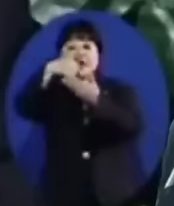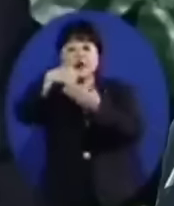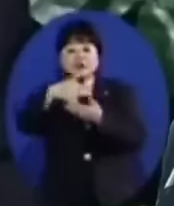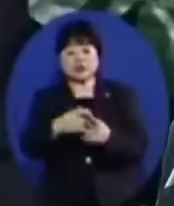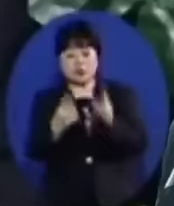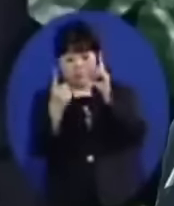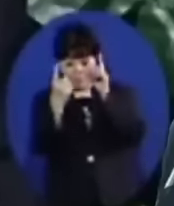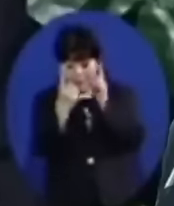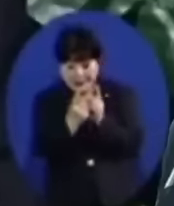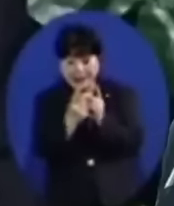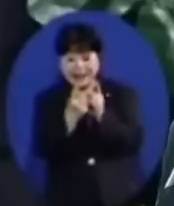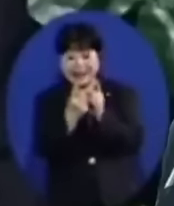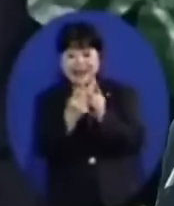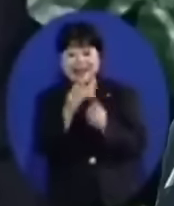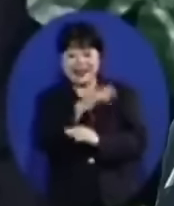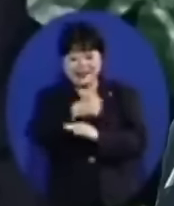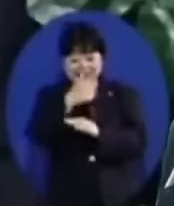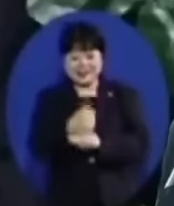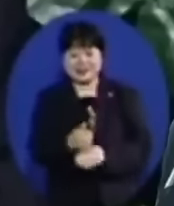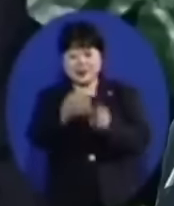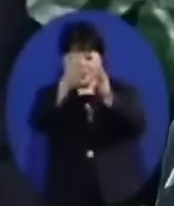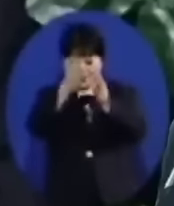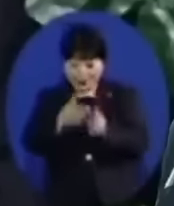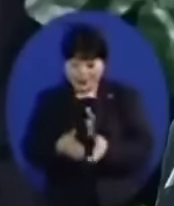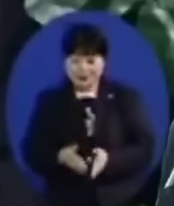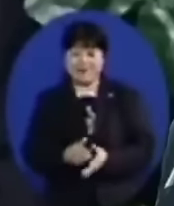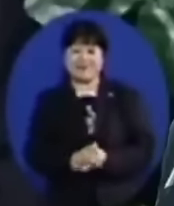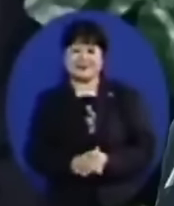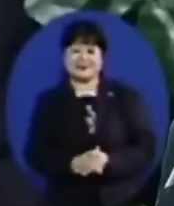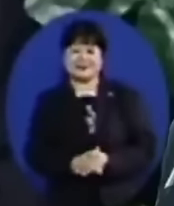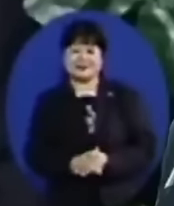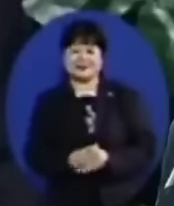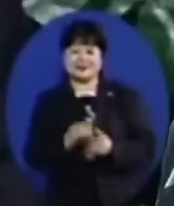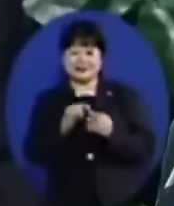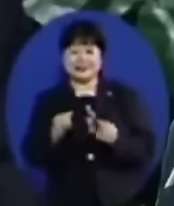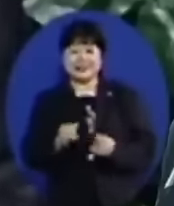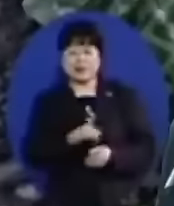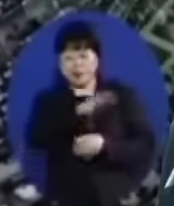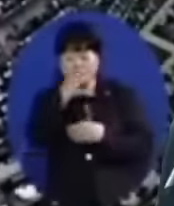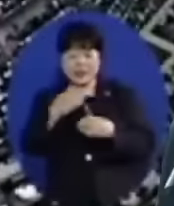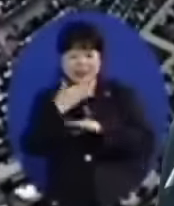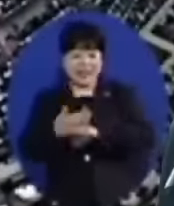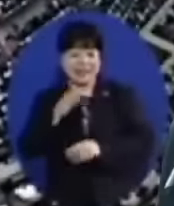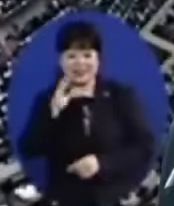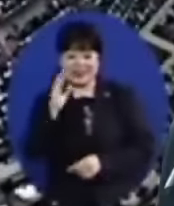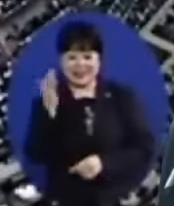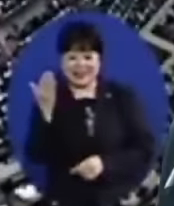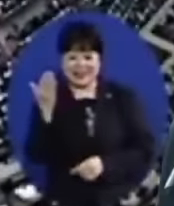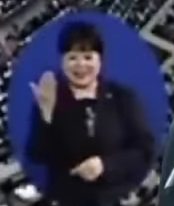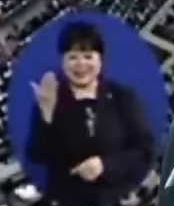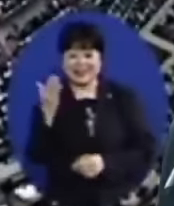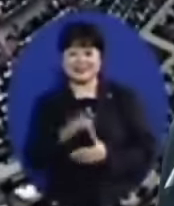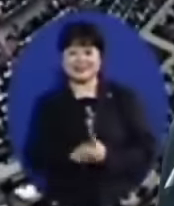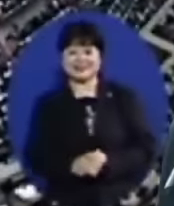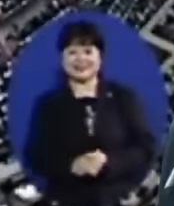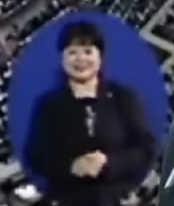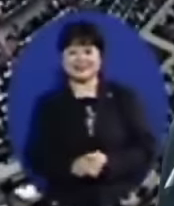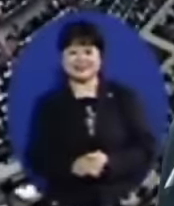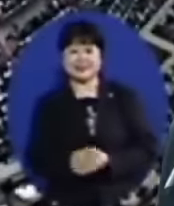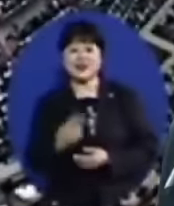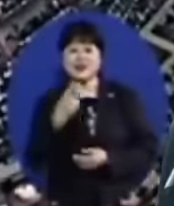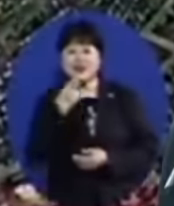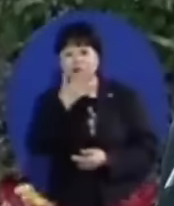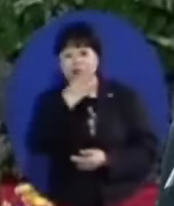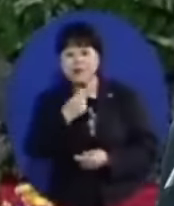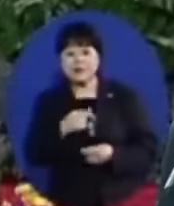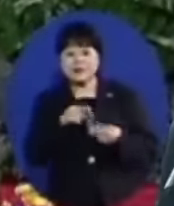만나서 그리스도로 말미암아 인생이 달라진 것을 말하는 것입니다. 성경 요한복음 3장